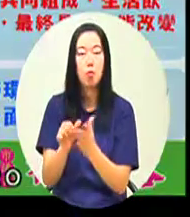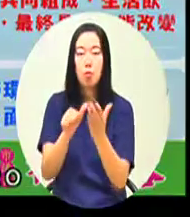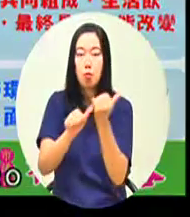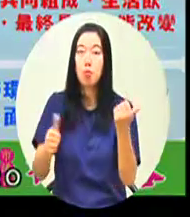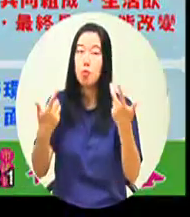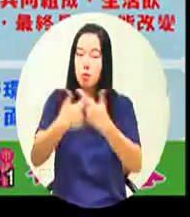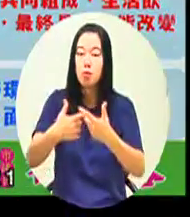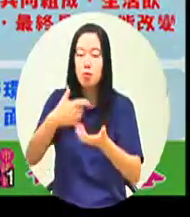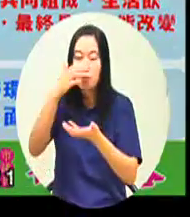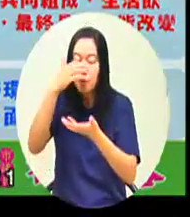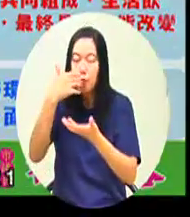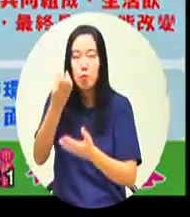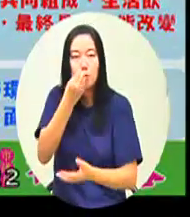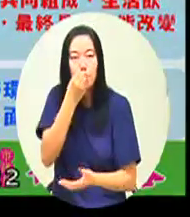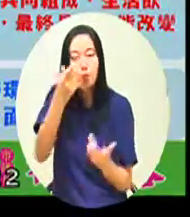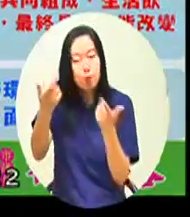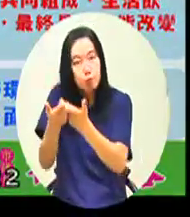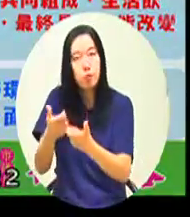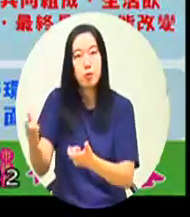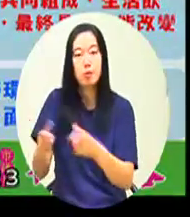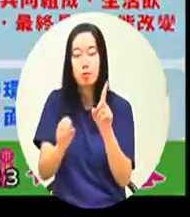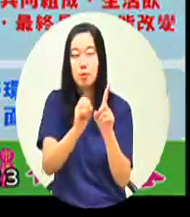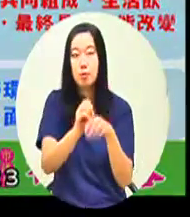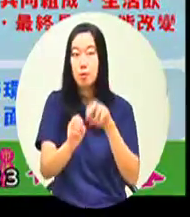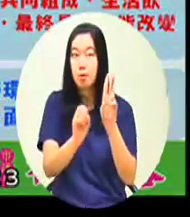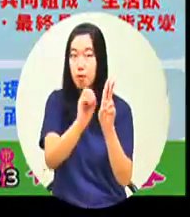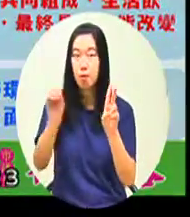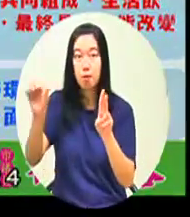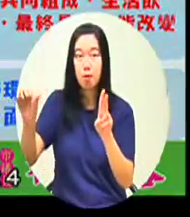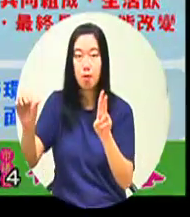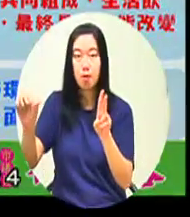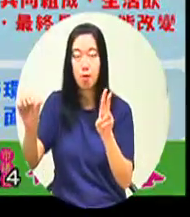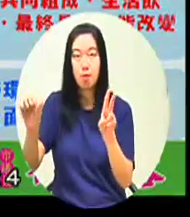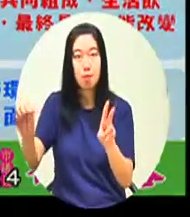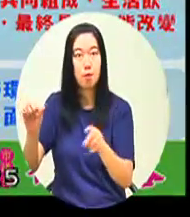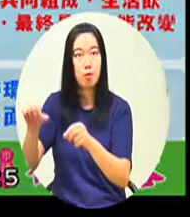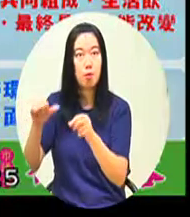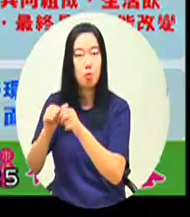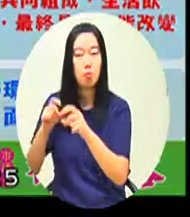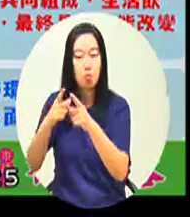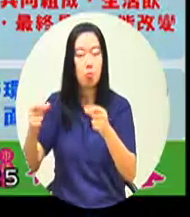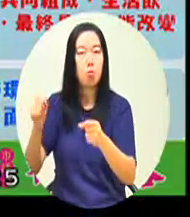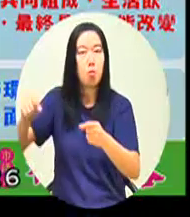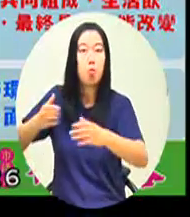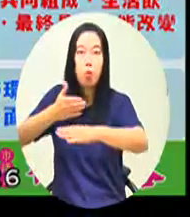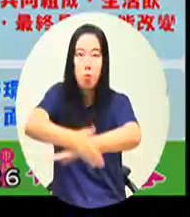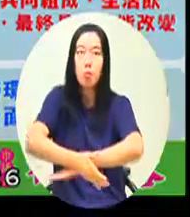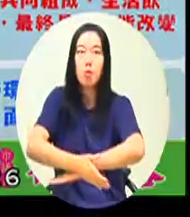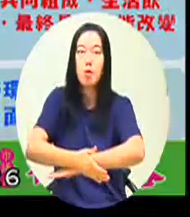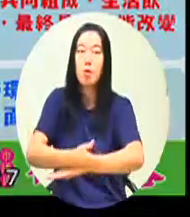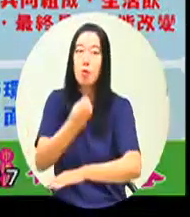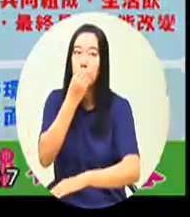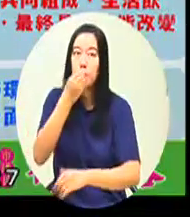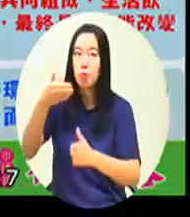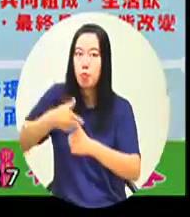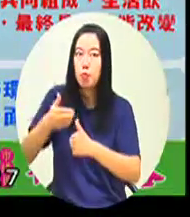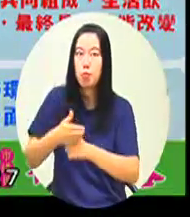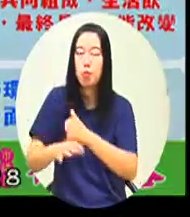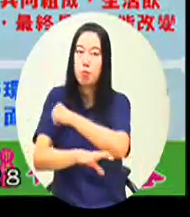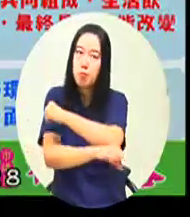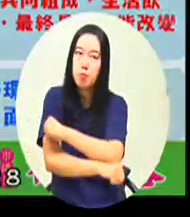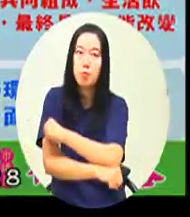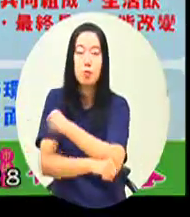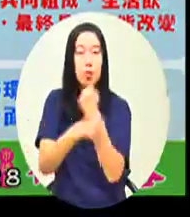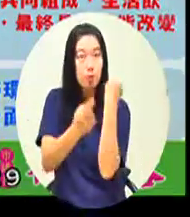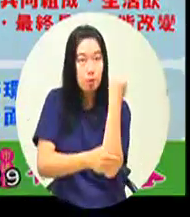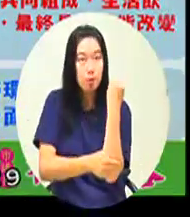饮食。在2005年呐，日本也通过食欲基本法。那美